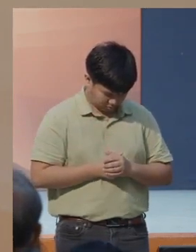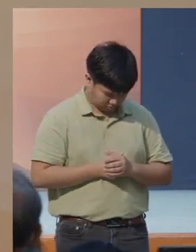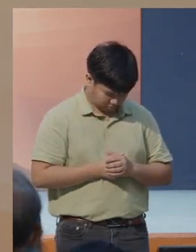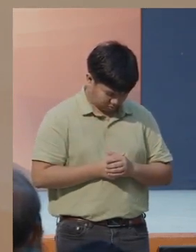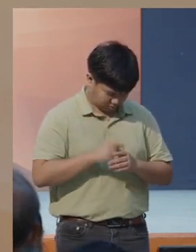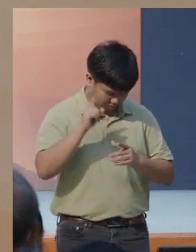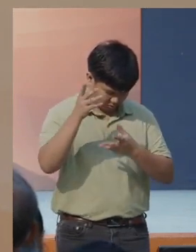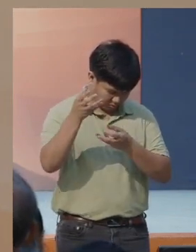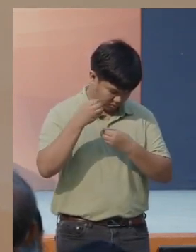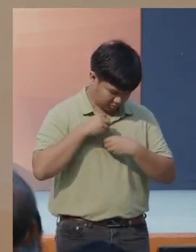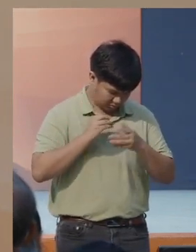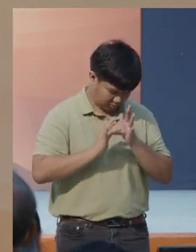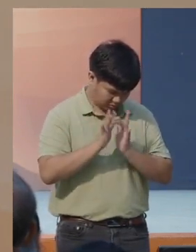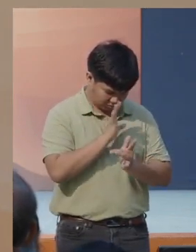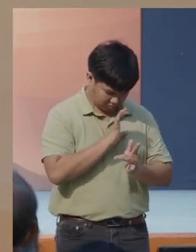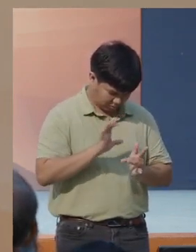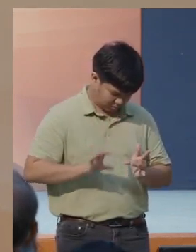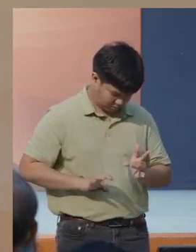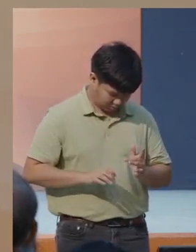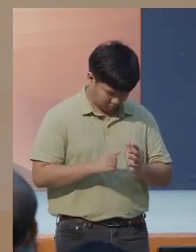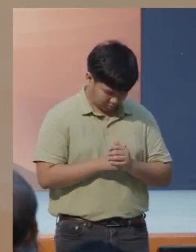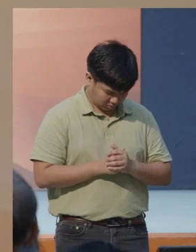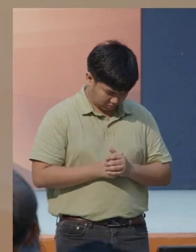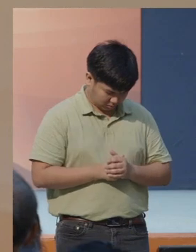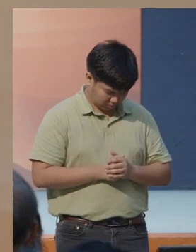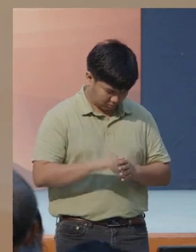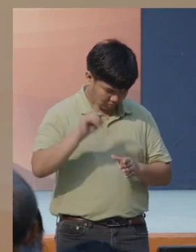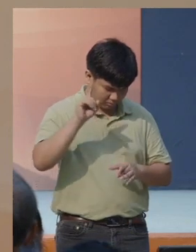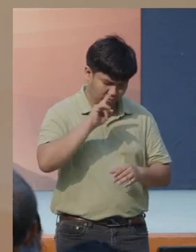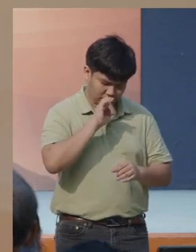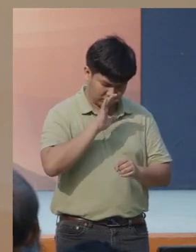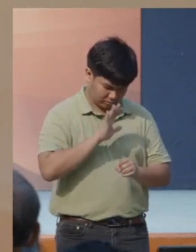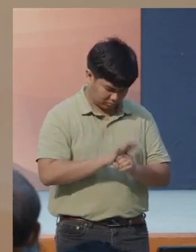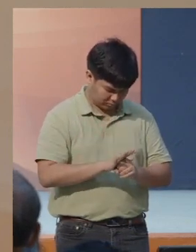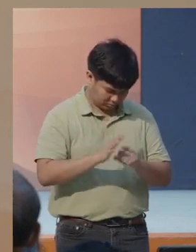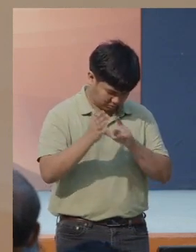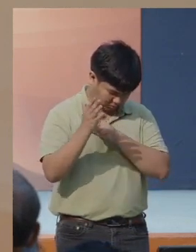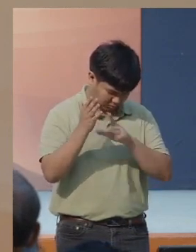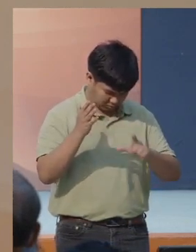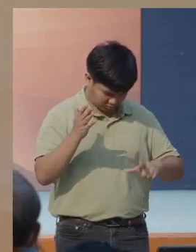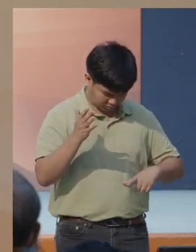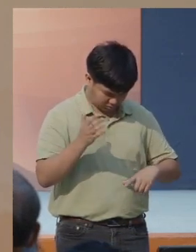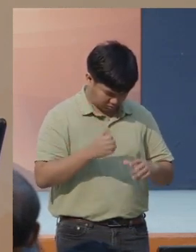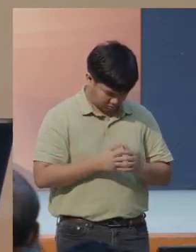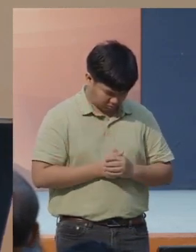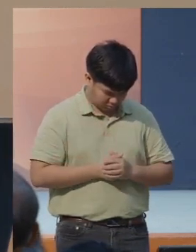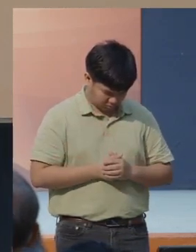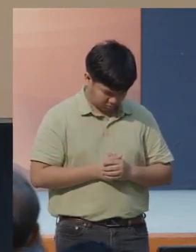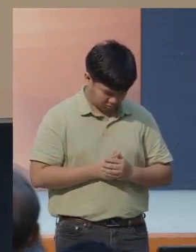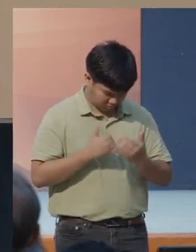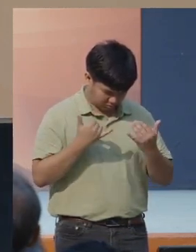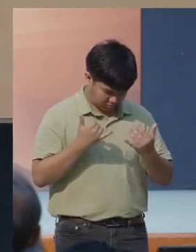si Jesus. At pinapangako nyo rin na sa dadating ng panahon,